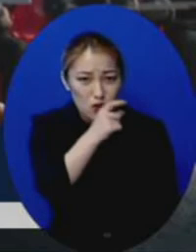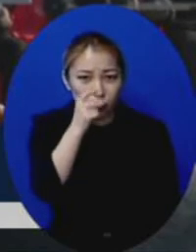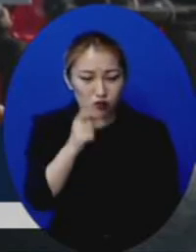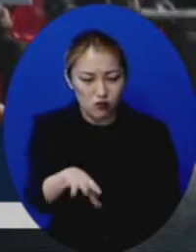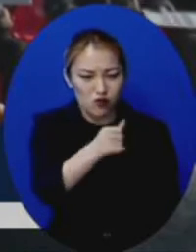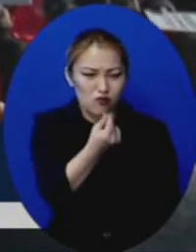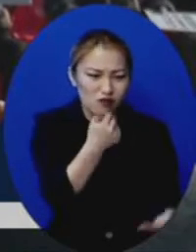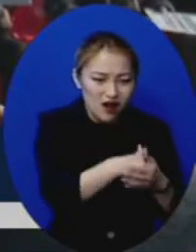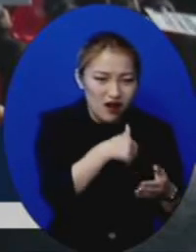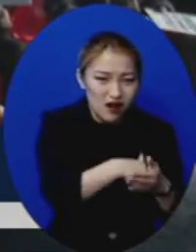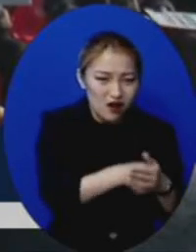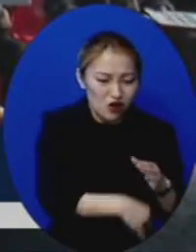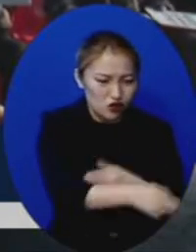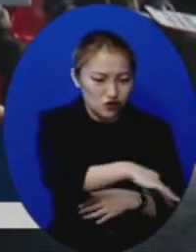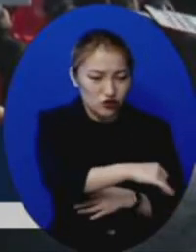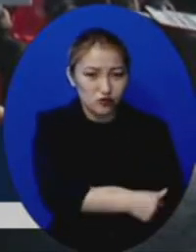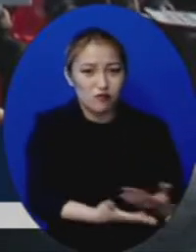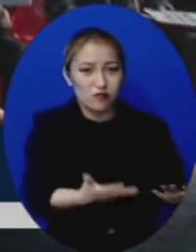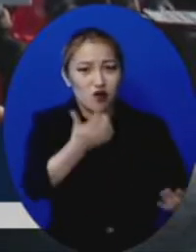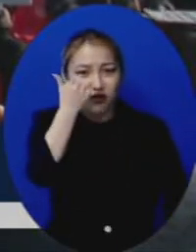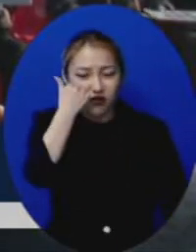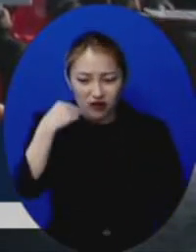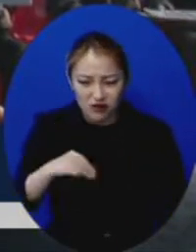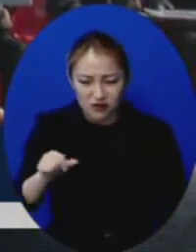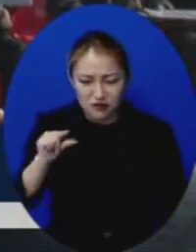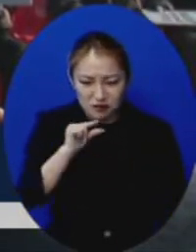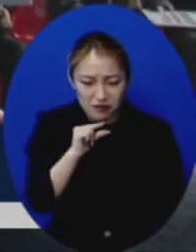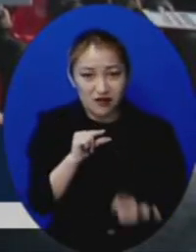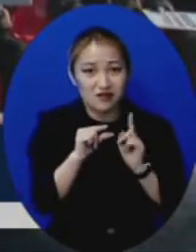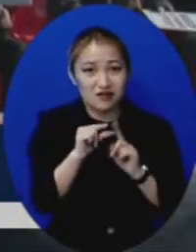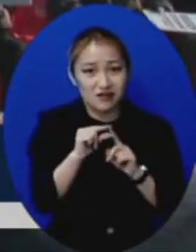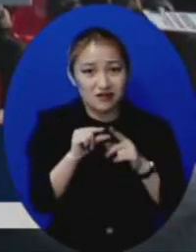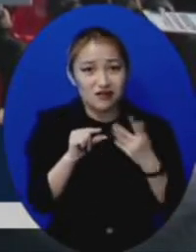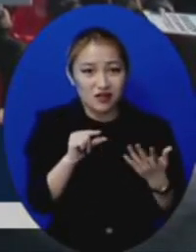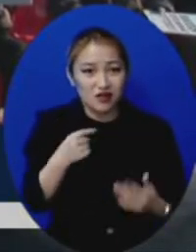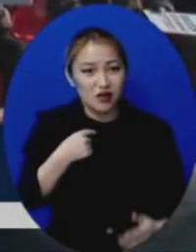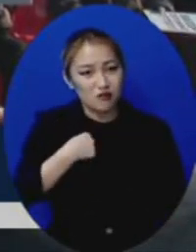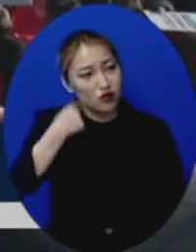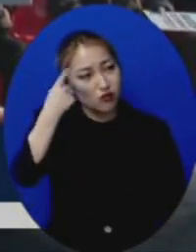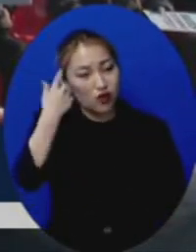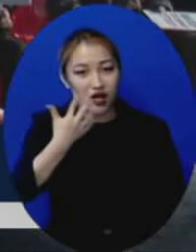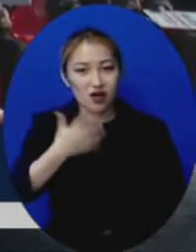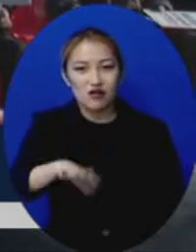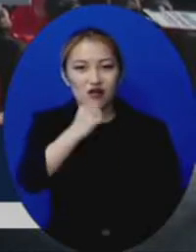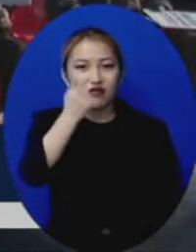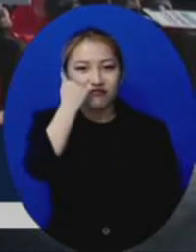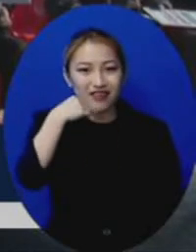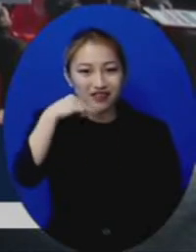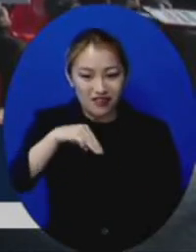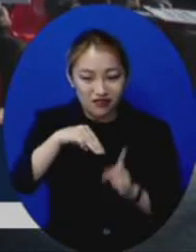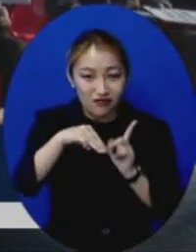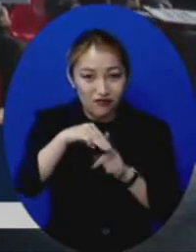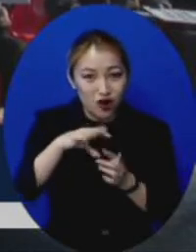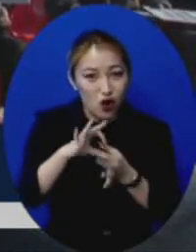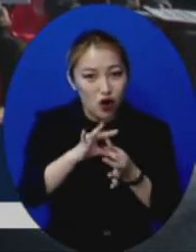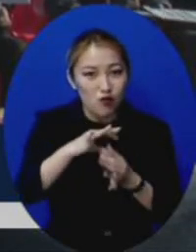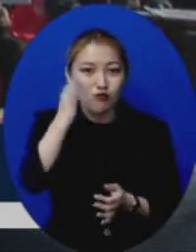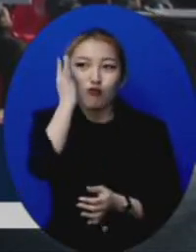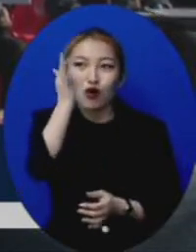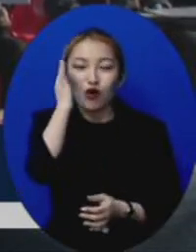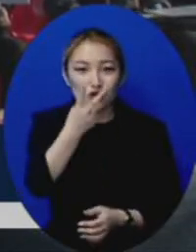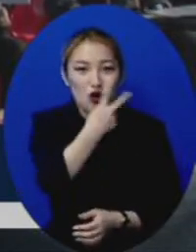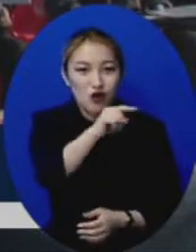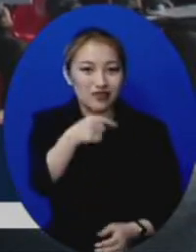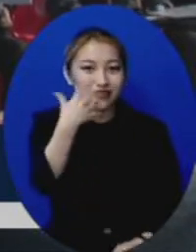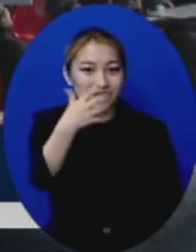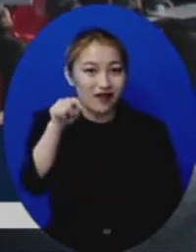ийм ахмадууд ч тэтгэр нь маш бага тогтоолгоод байгаа хгүй. Тэгэхээр би бол төрөөс тэтгэврийн талаар баримтлах бодлогын одоо